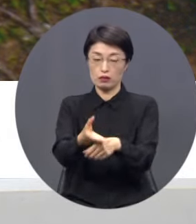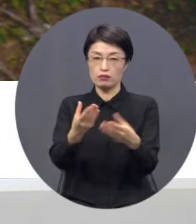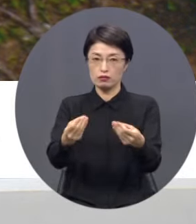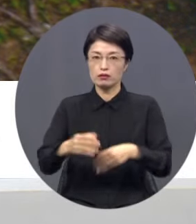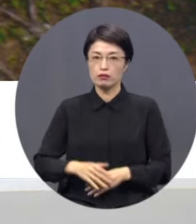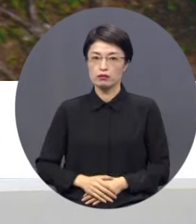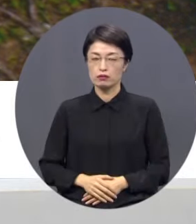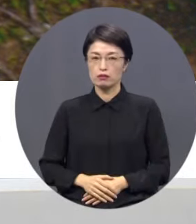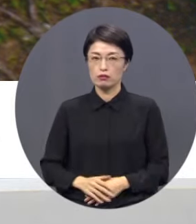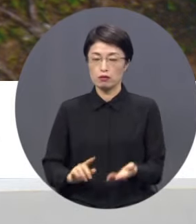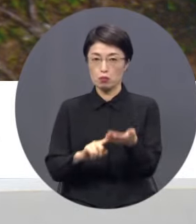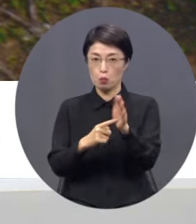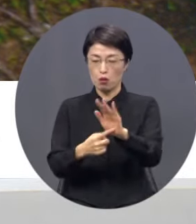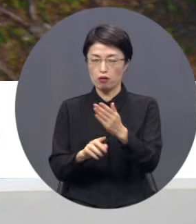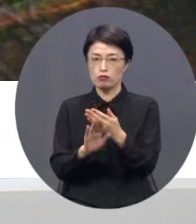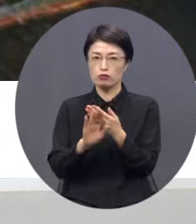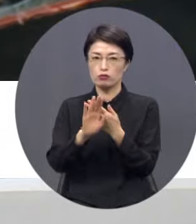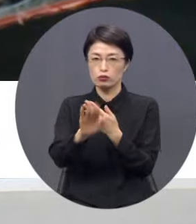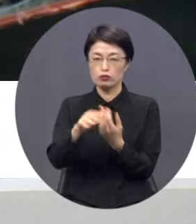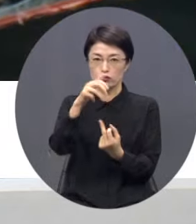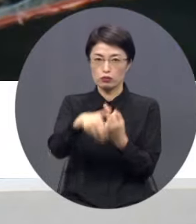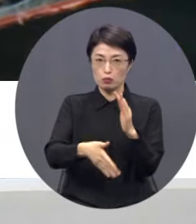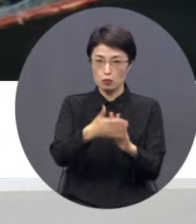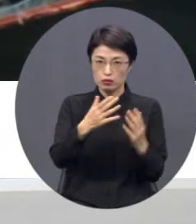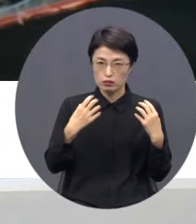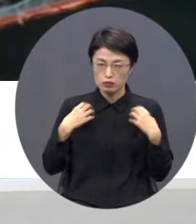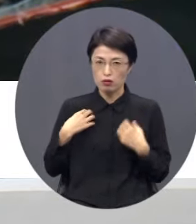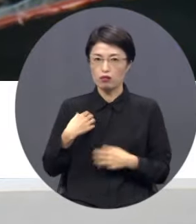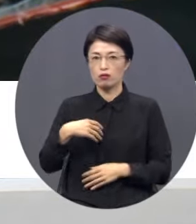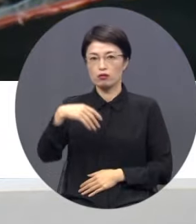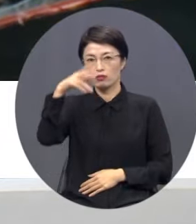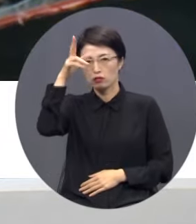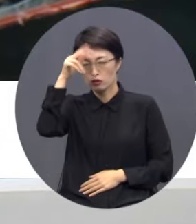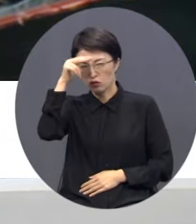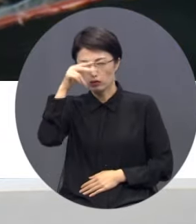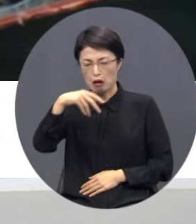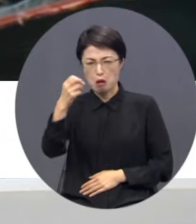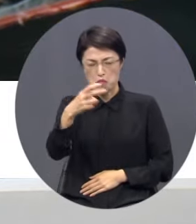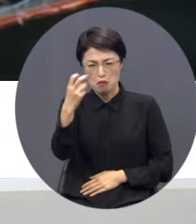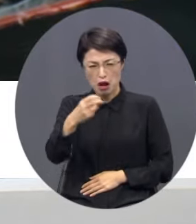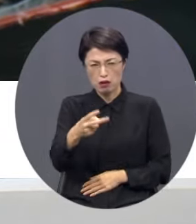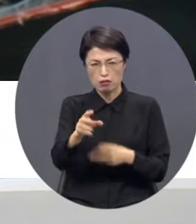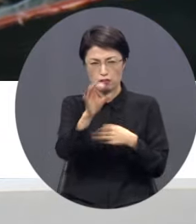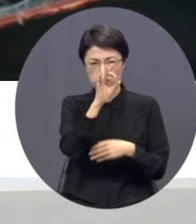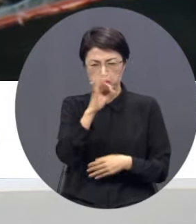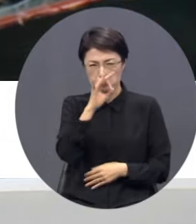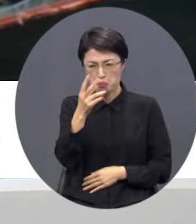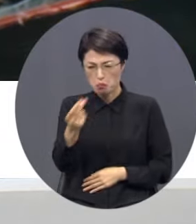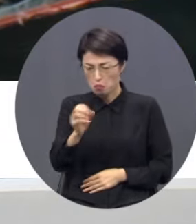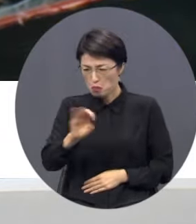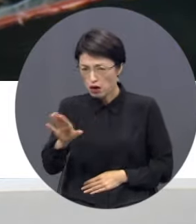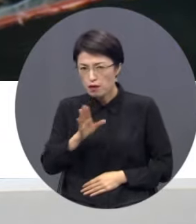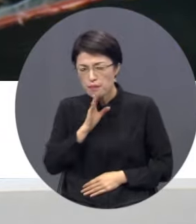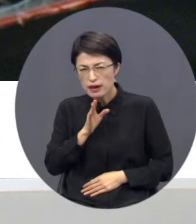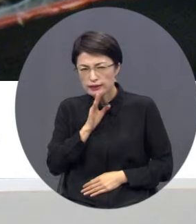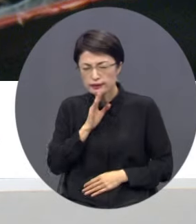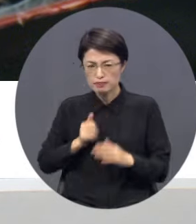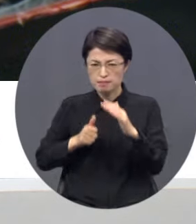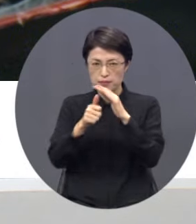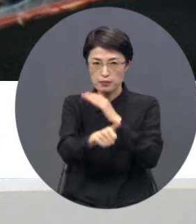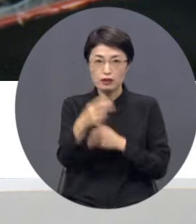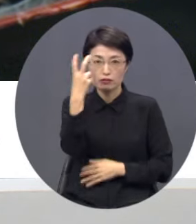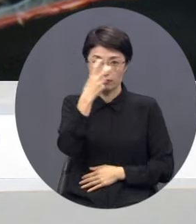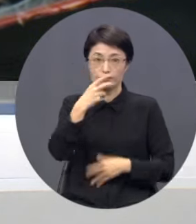전해드렸습니다. 이 보도 이후 서귀포시와 자치경찰이 상습적인 가축 분뇨 유출이 있었는지 현장